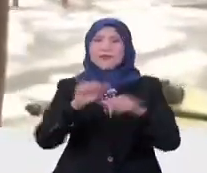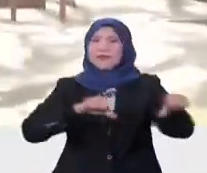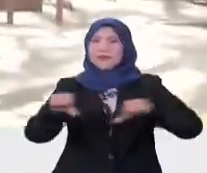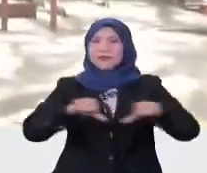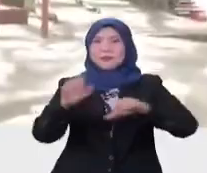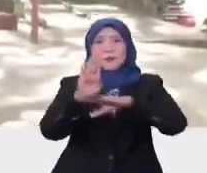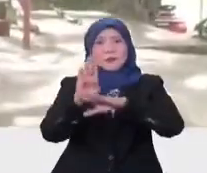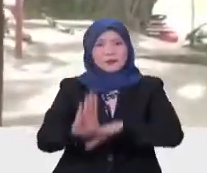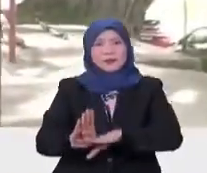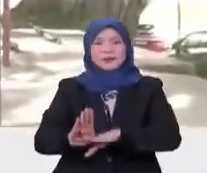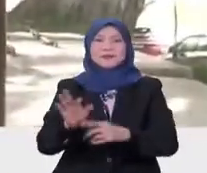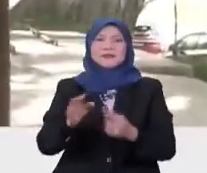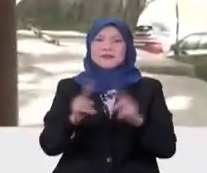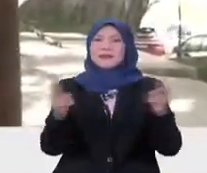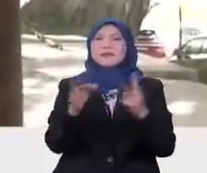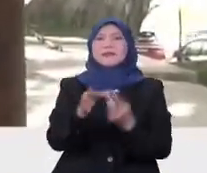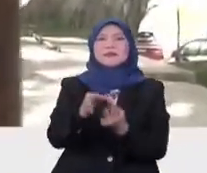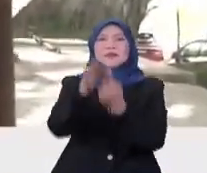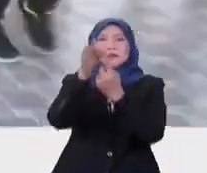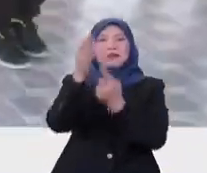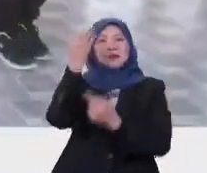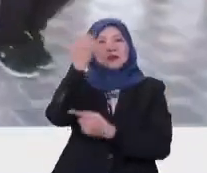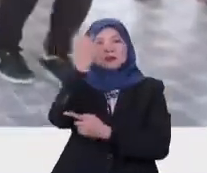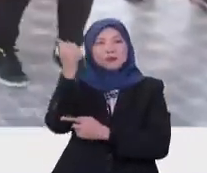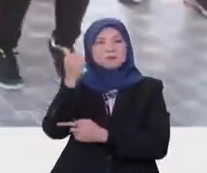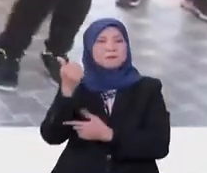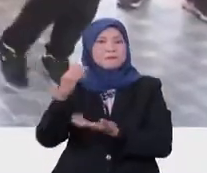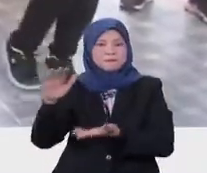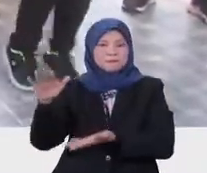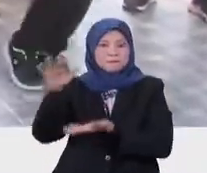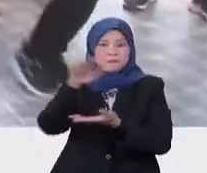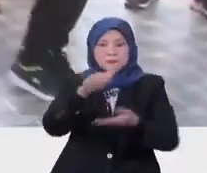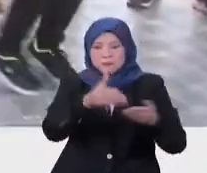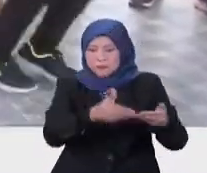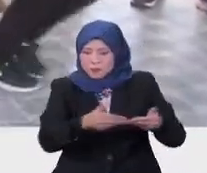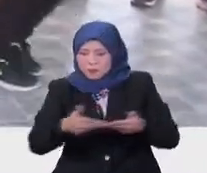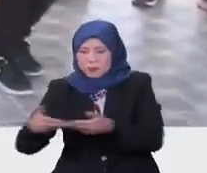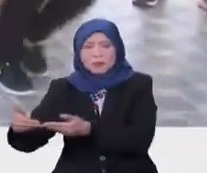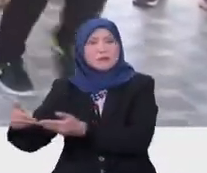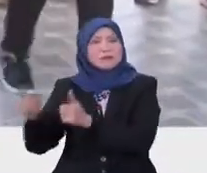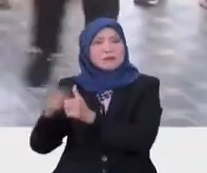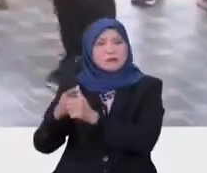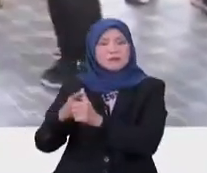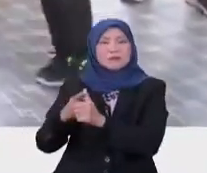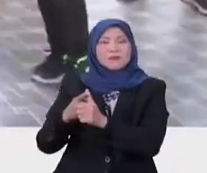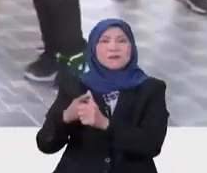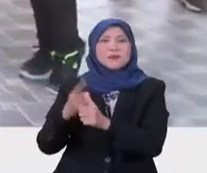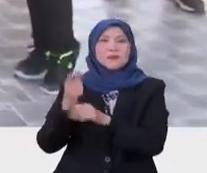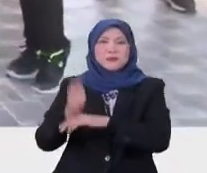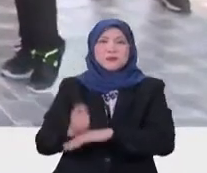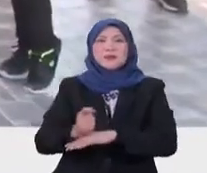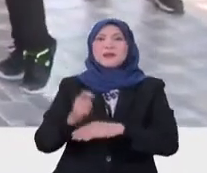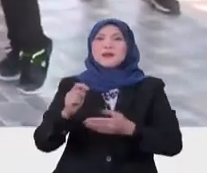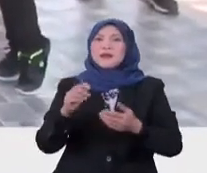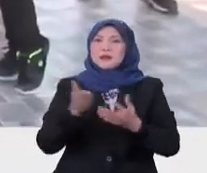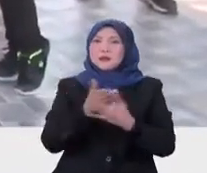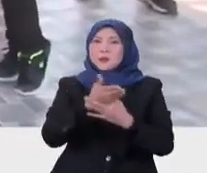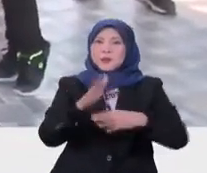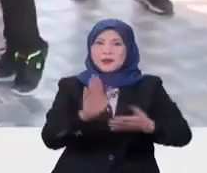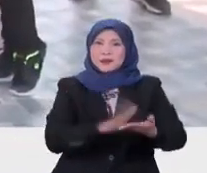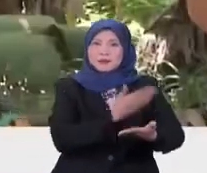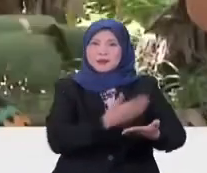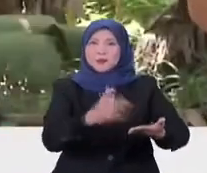kebudayaan adalah satu keistimewaan kerana menjadi ejen penyambung tradisi generasi terdahulu melalui alat muzik dan